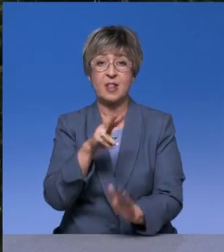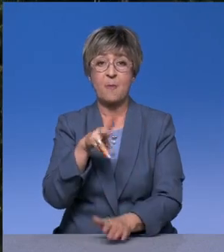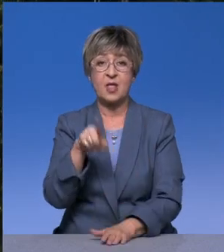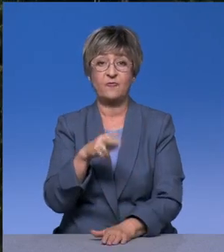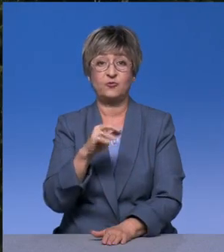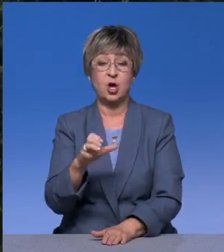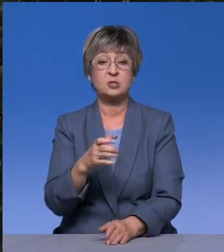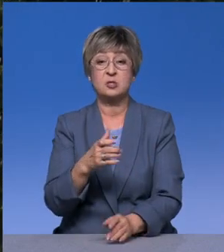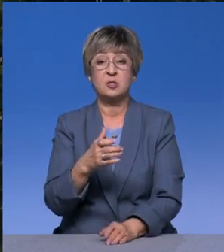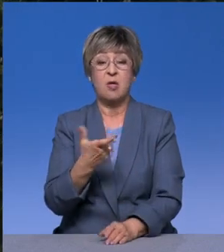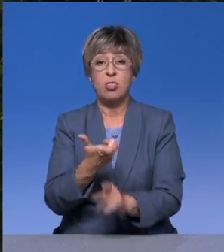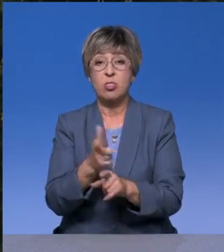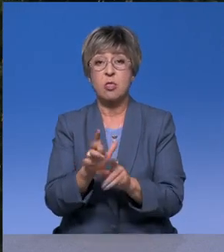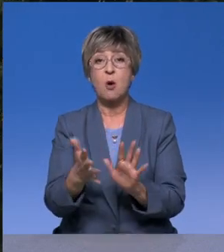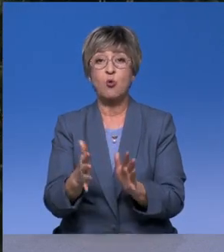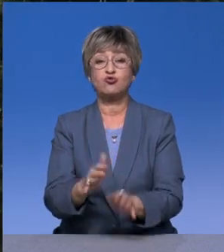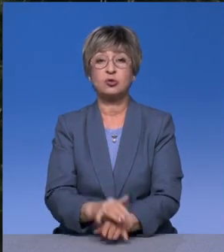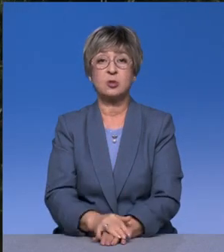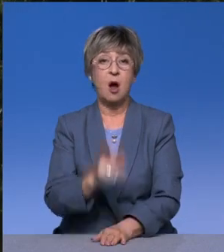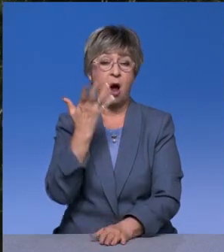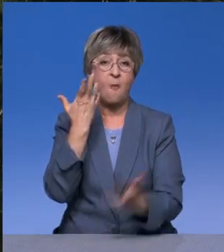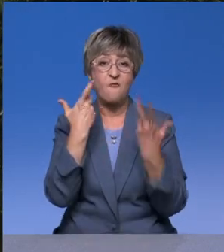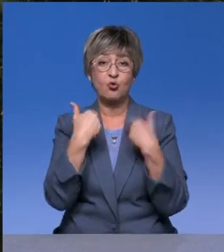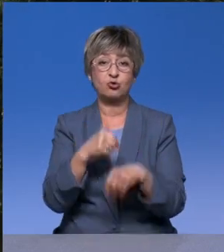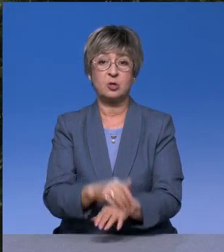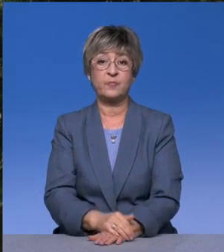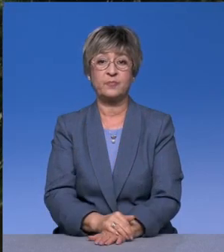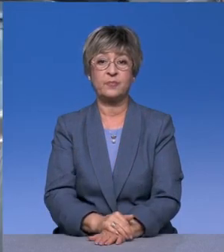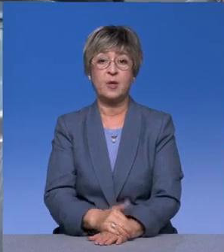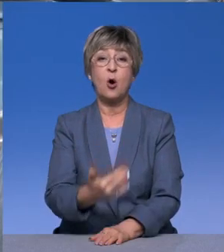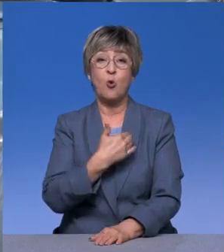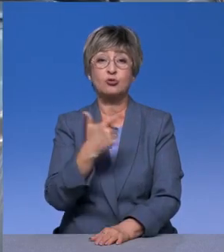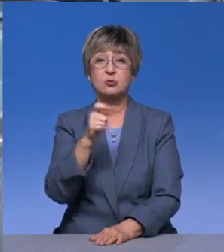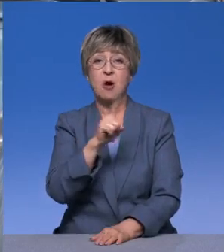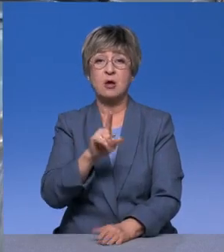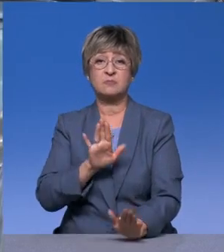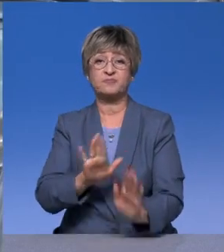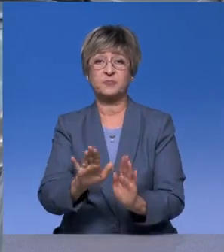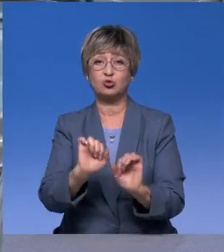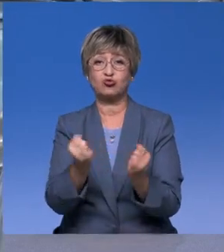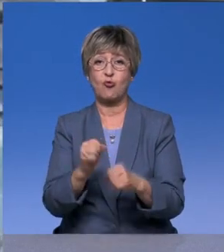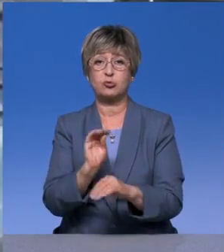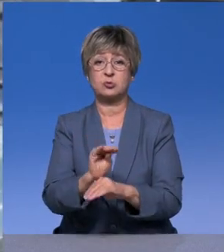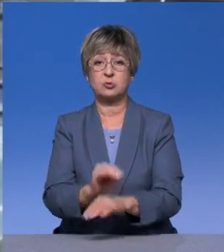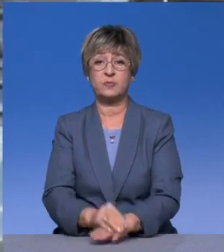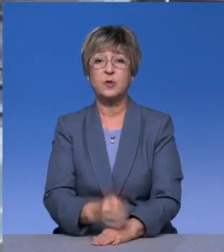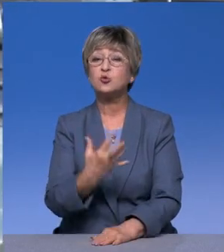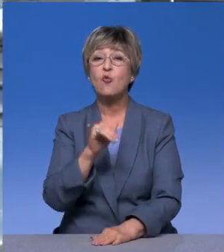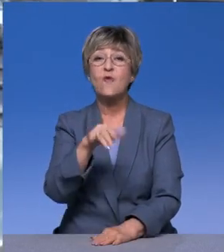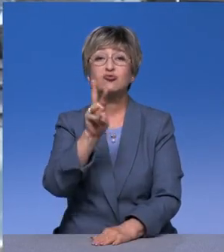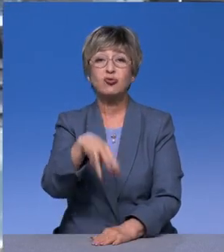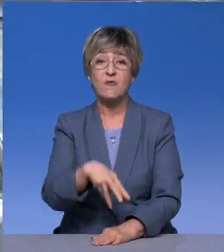не очень комфортно. Охота все равно на газ нажать. Сколько штрафов вы получили за последний год?